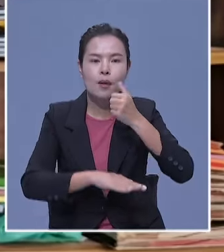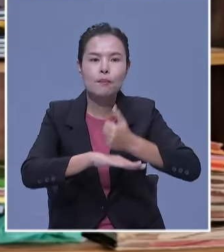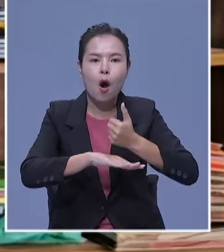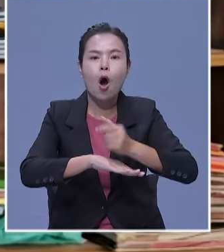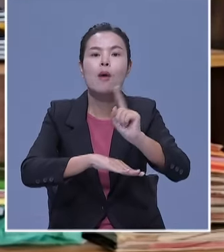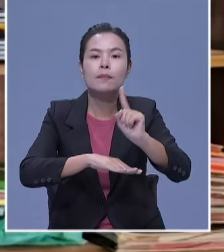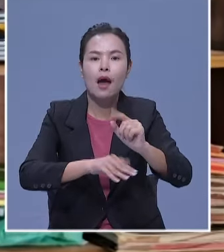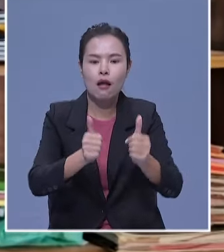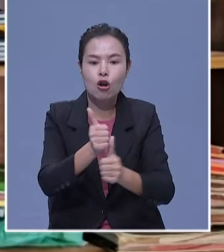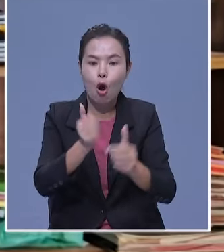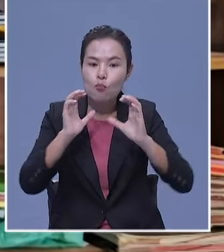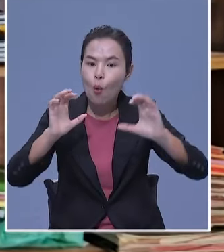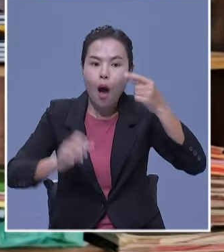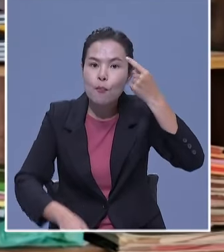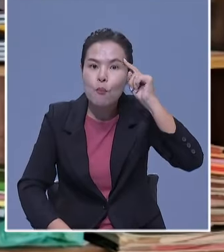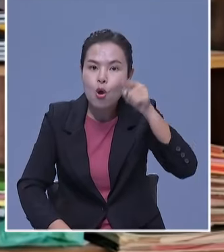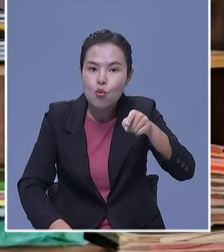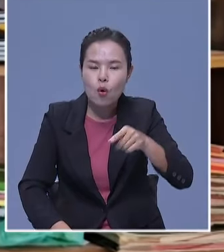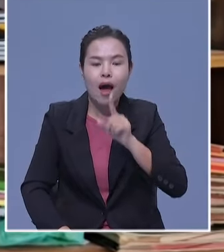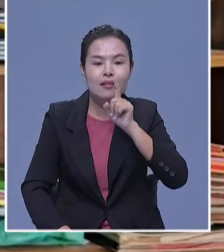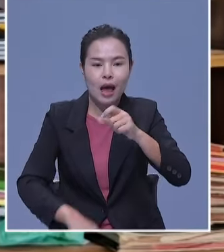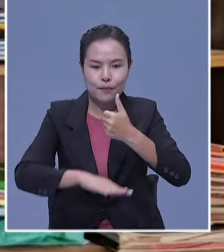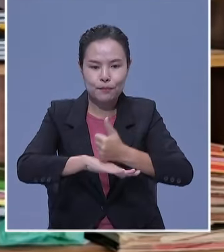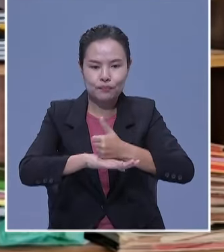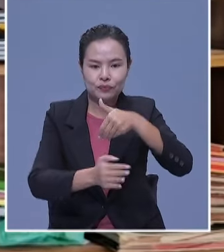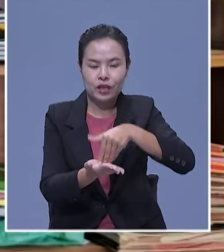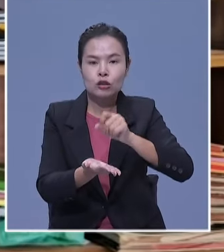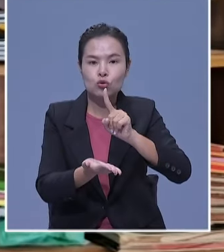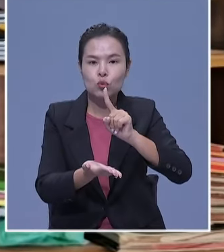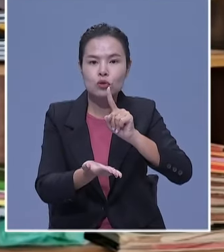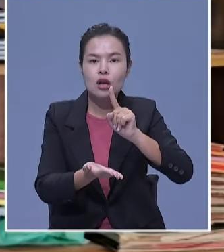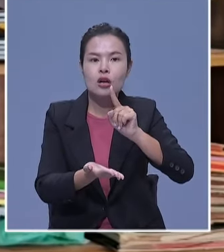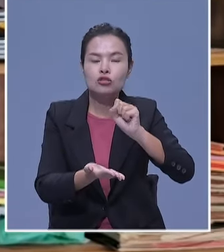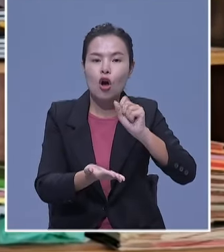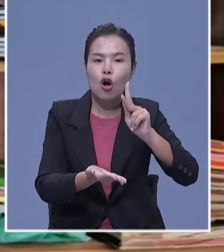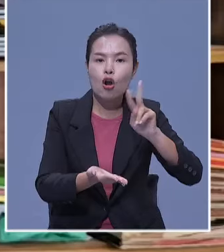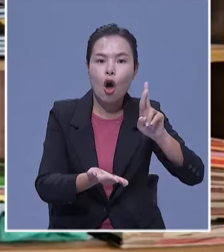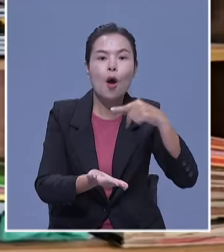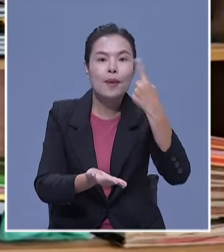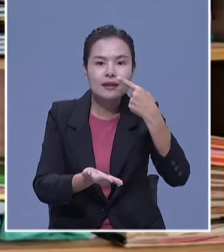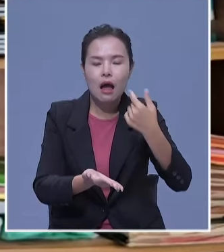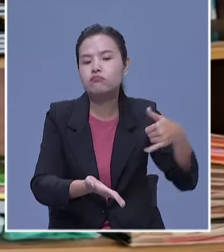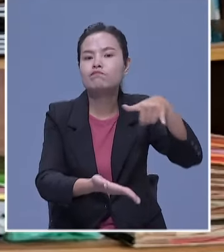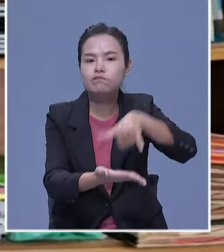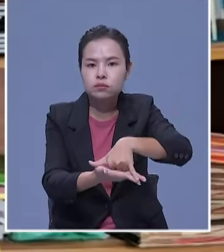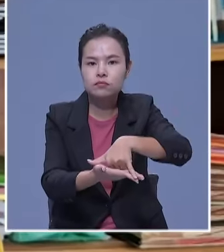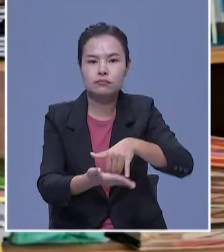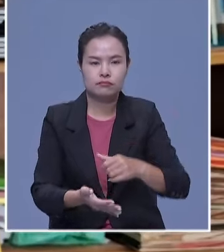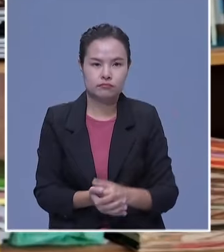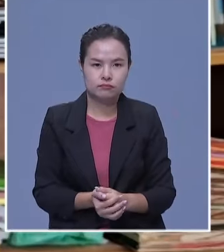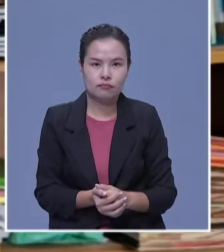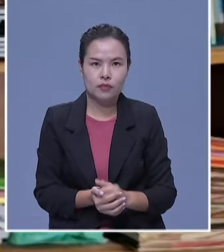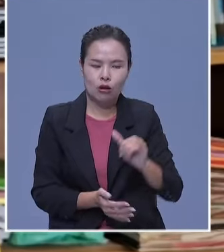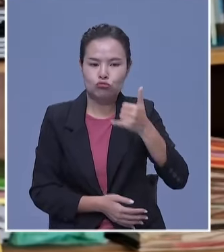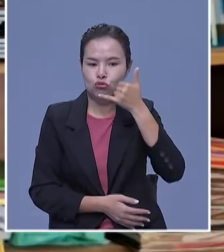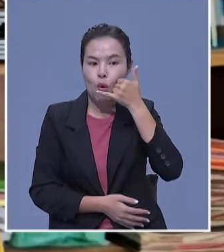แบบไหนไม่รู้จักรองผู้ว่าและให้ไปถามกับผอ.ศูนย์สกร.ประจำจังหวัดดูว่าตัวเองเป็นใครก่อนจะวางสายไปและไม่มี